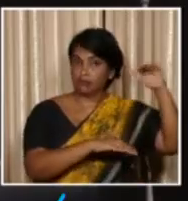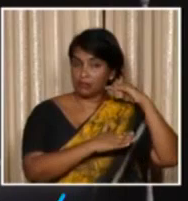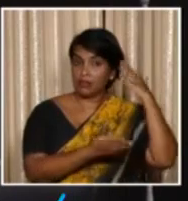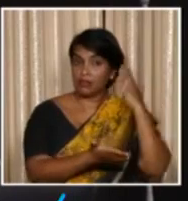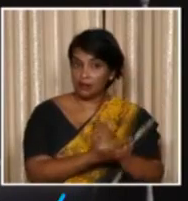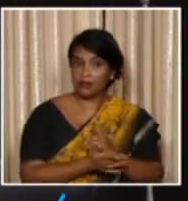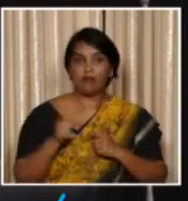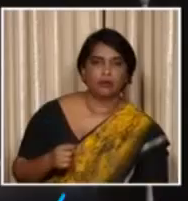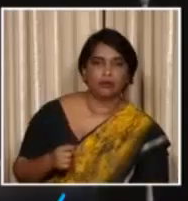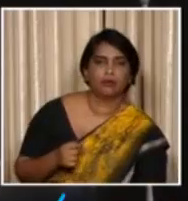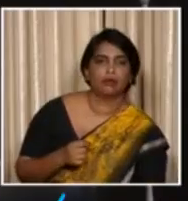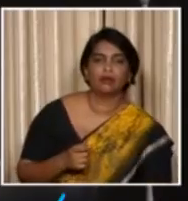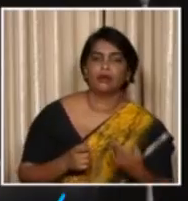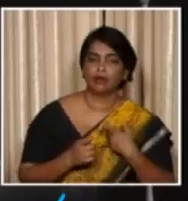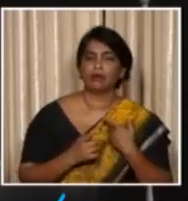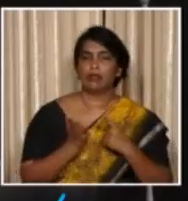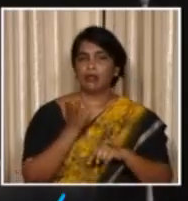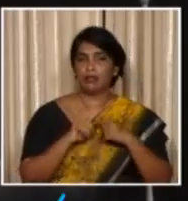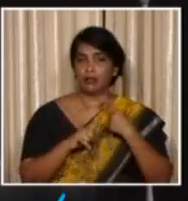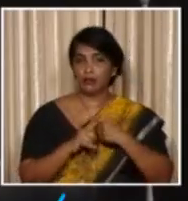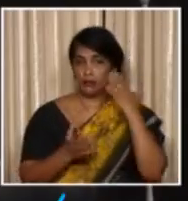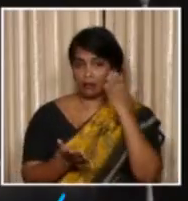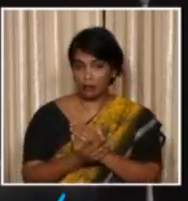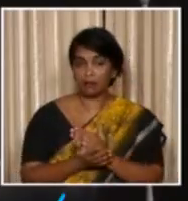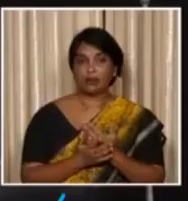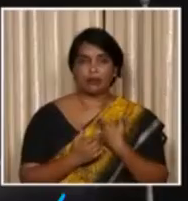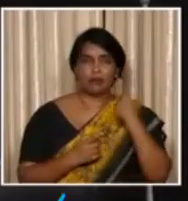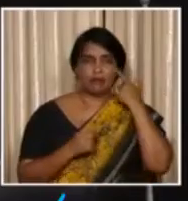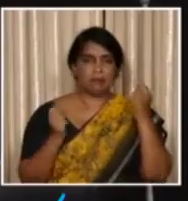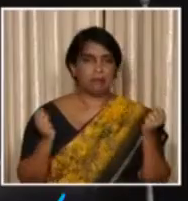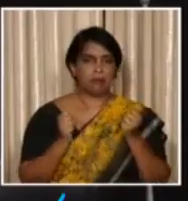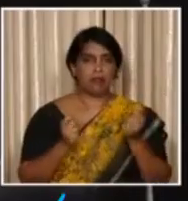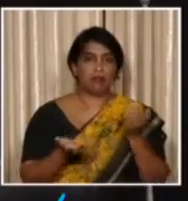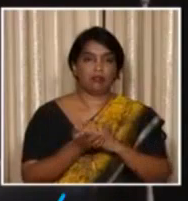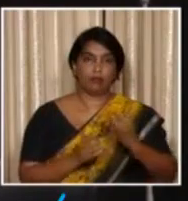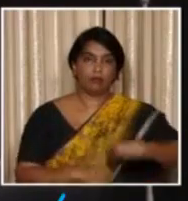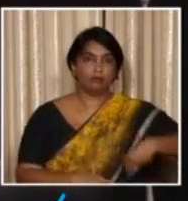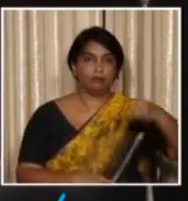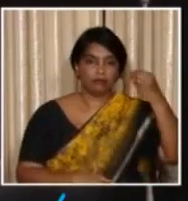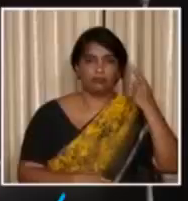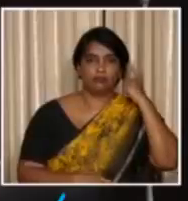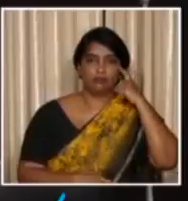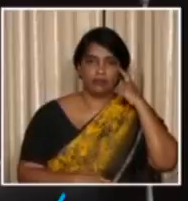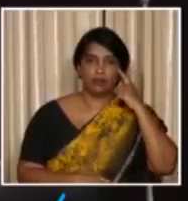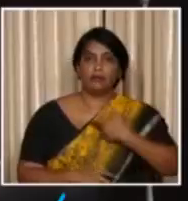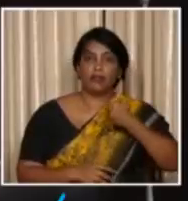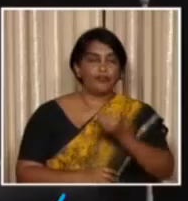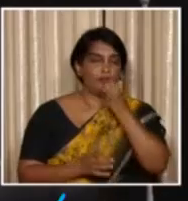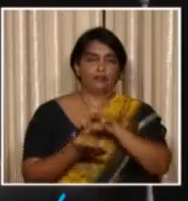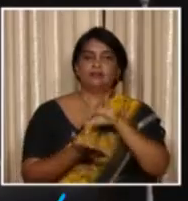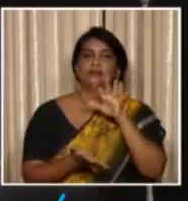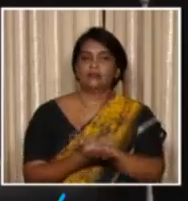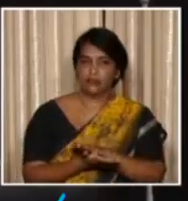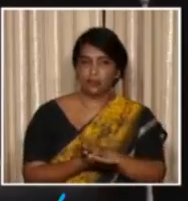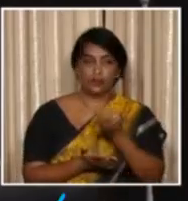නවත්වීම තුලින් එයා ශක්තිමත් වෙලා. මේක ආනයනය කිරීම නවත්වපු ගමන් මට බය හිතුණා මෙයා තව මිල වැඩි කරයිද කියන අනුව තමයි මං අත්‍යවශ්‍ය භාණ්ඩයක් කරේ.